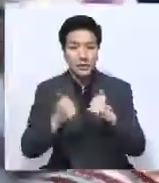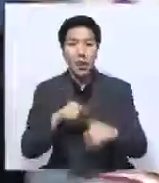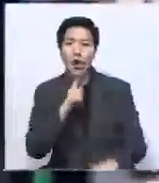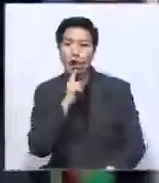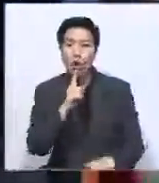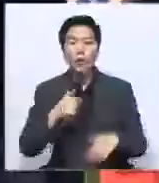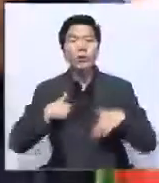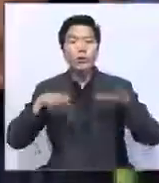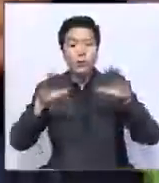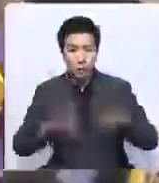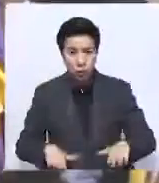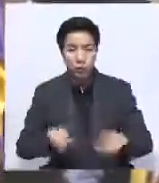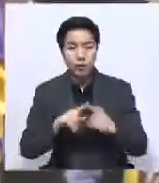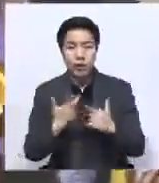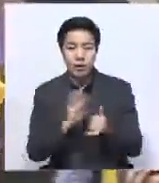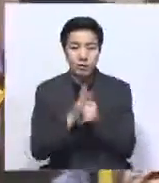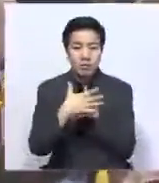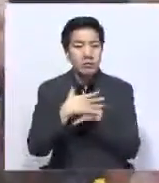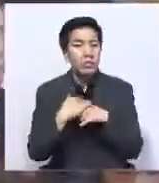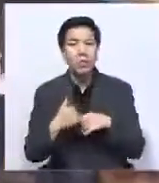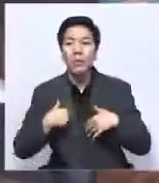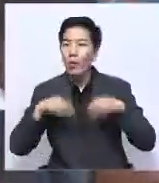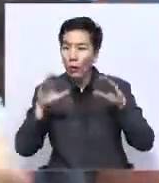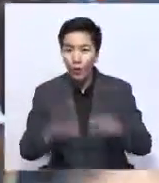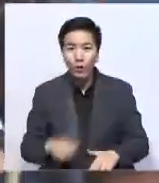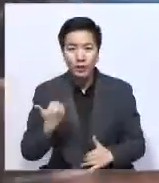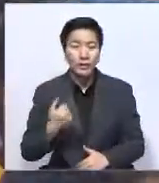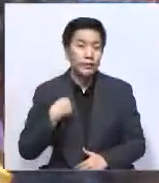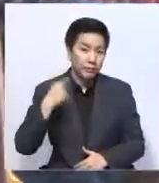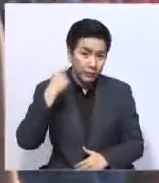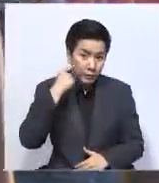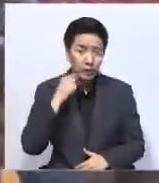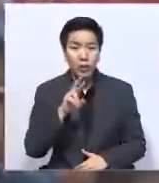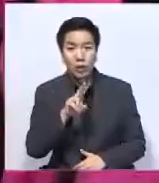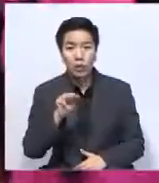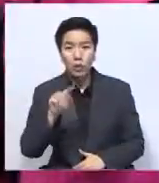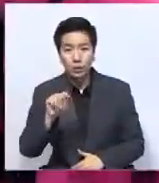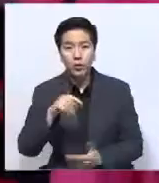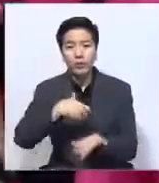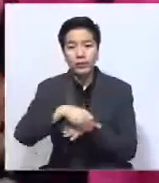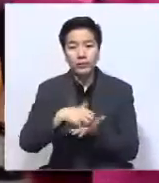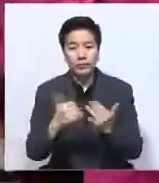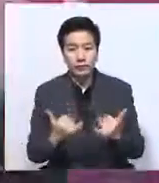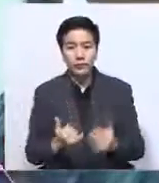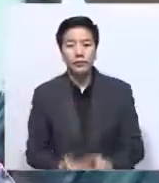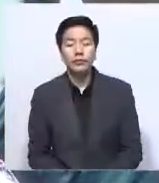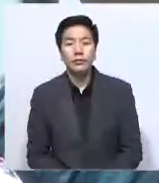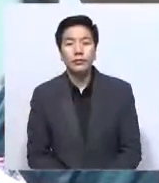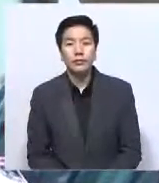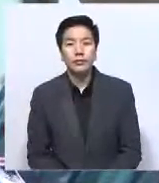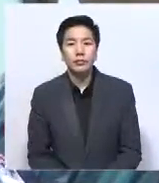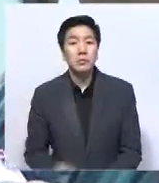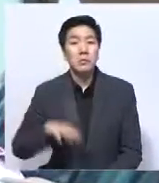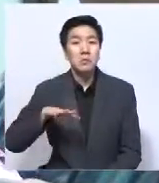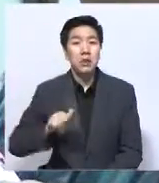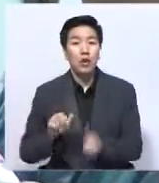ดลงไปมากนะคะโดยเฉพาะเรื่องของการลวนลามนักท่องเที่ยวค่ะไปฟังเสียงท่านรัฐมนตรีกันค่ะ เมืองรอง